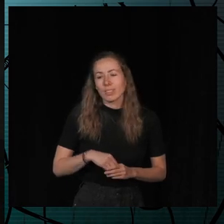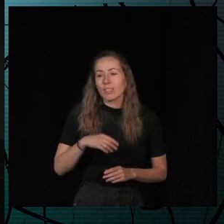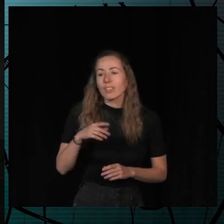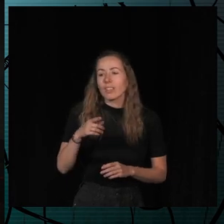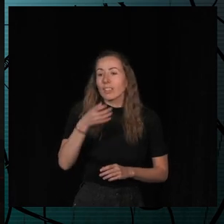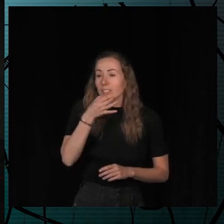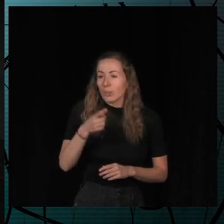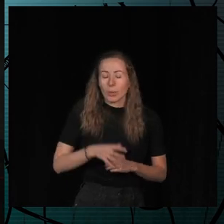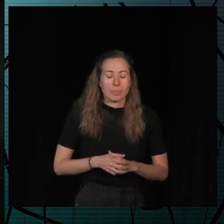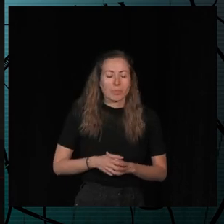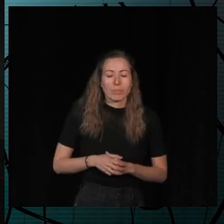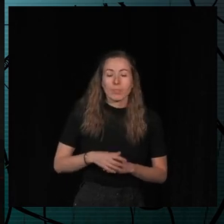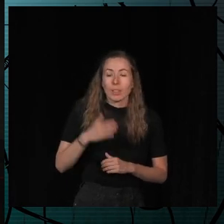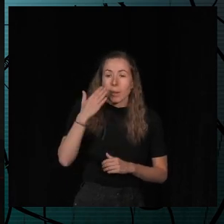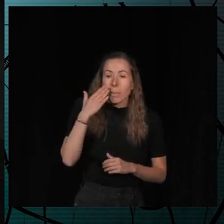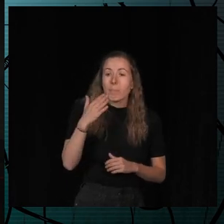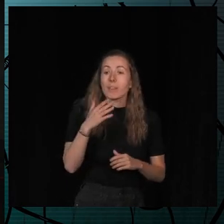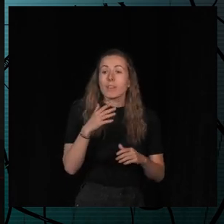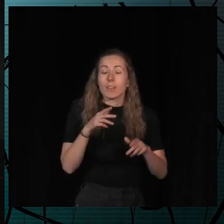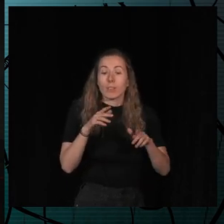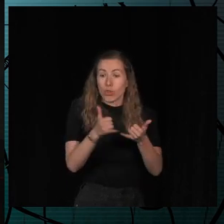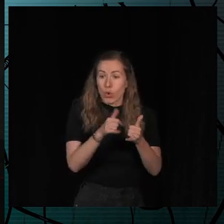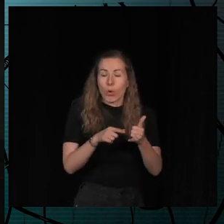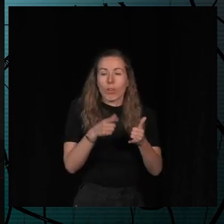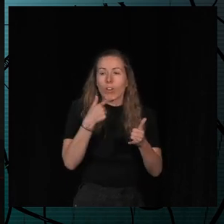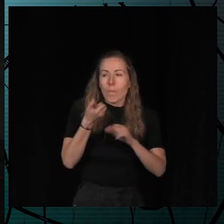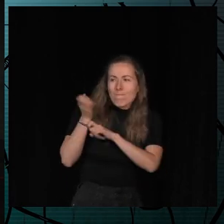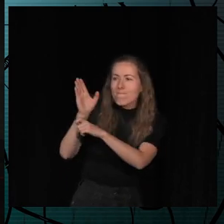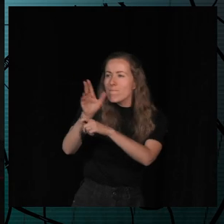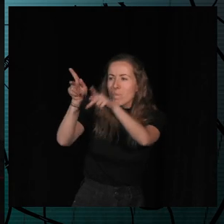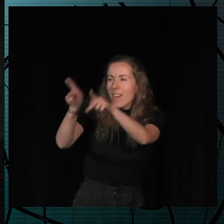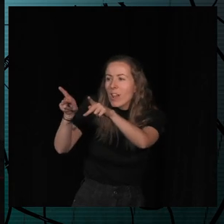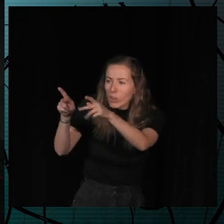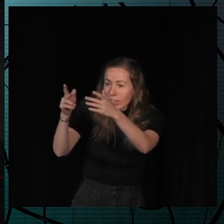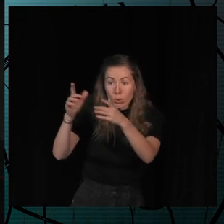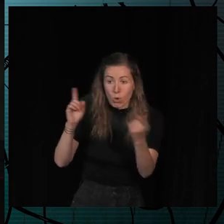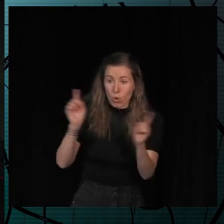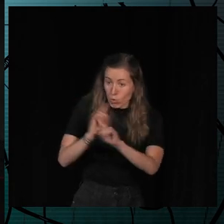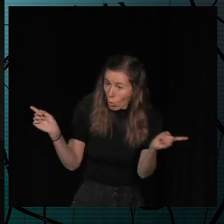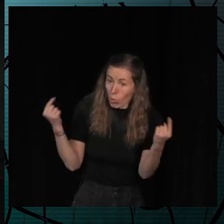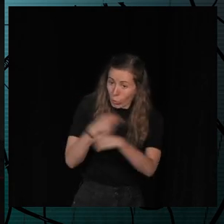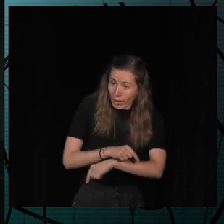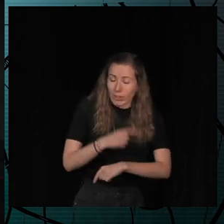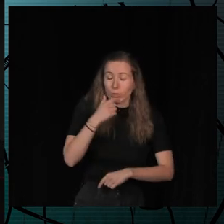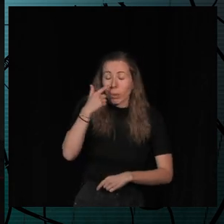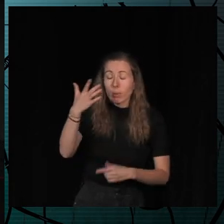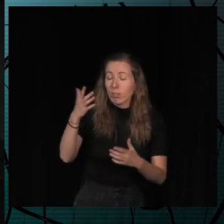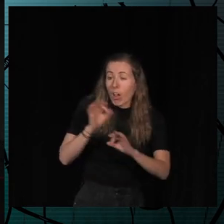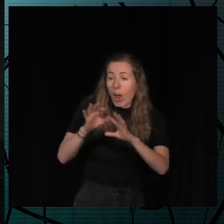donc que selon lui plus un jeu cache sa dimension pédagogique plus en réalité il est